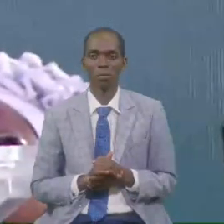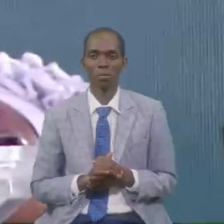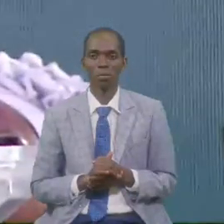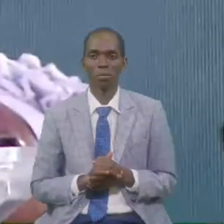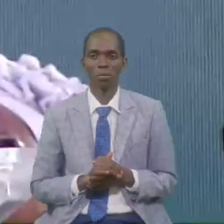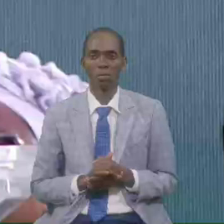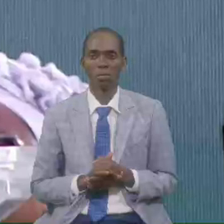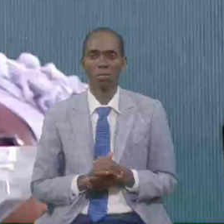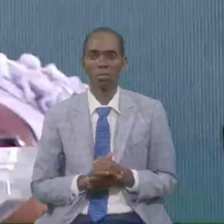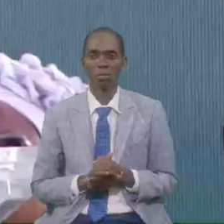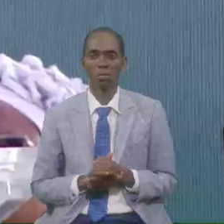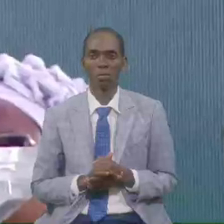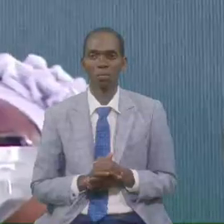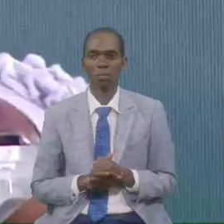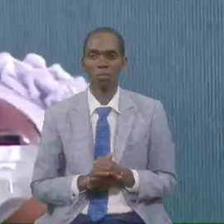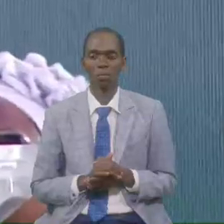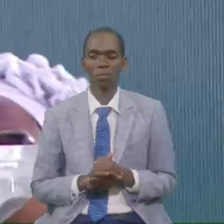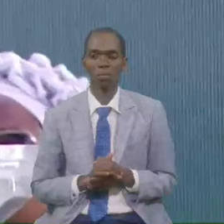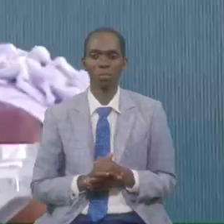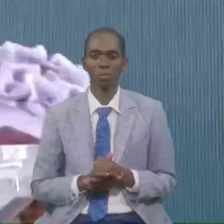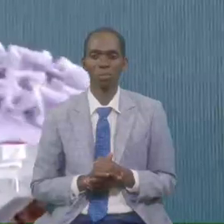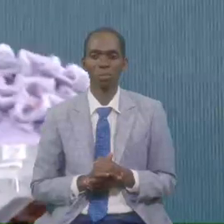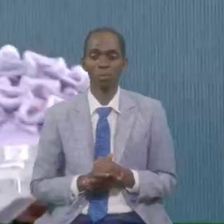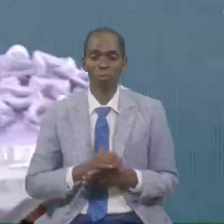vous ne deviendrez rien.